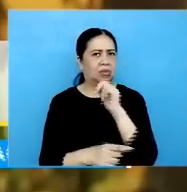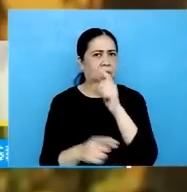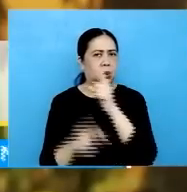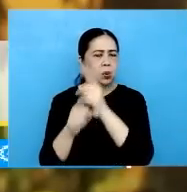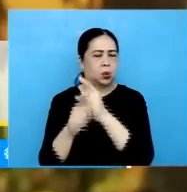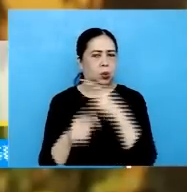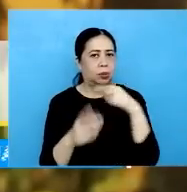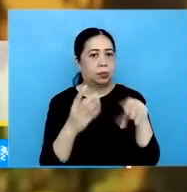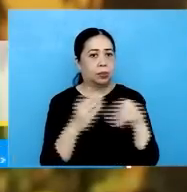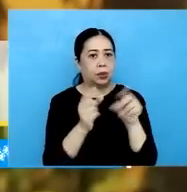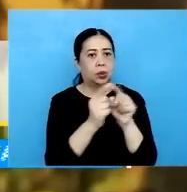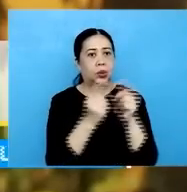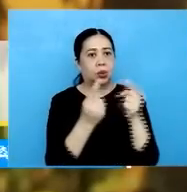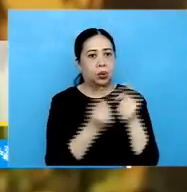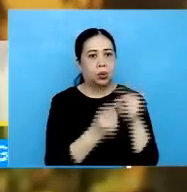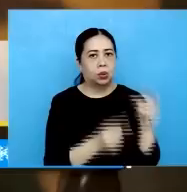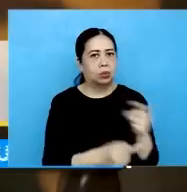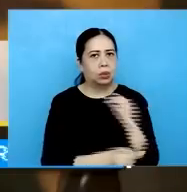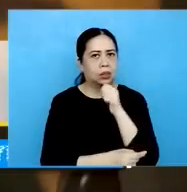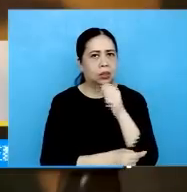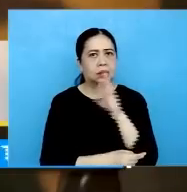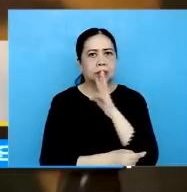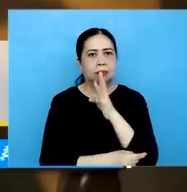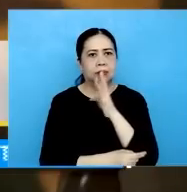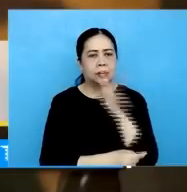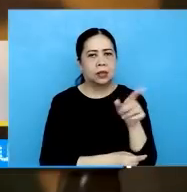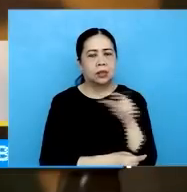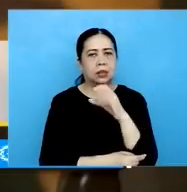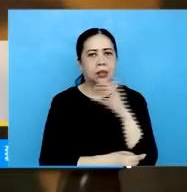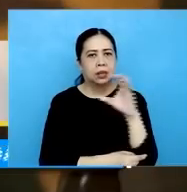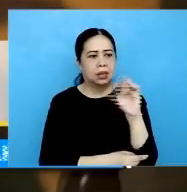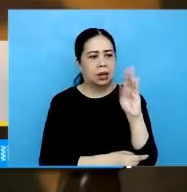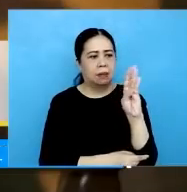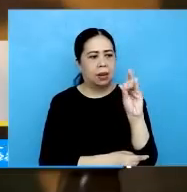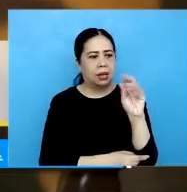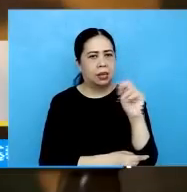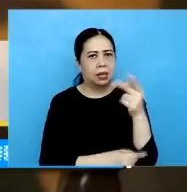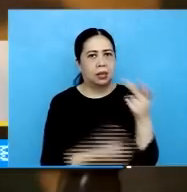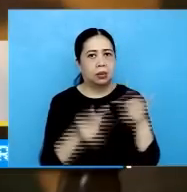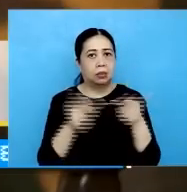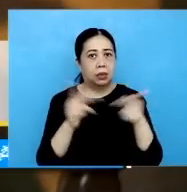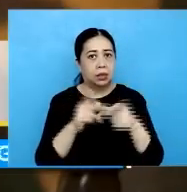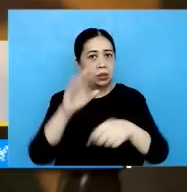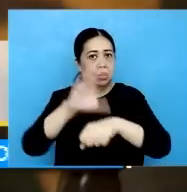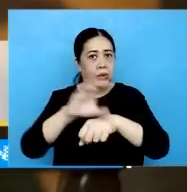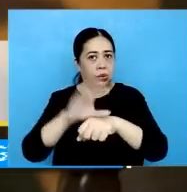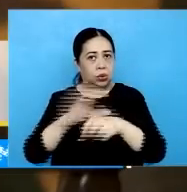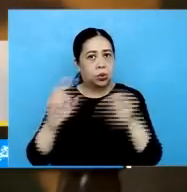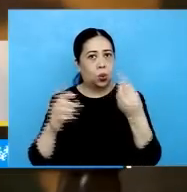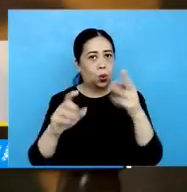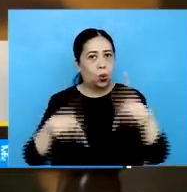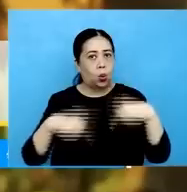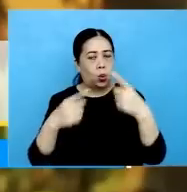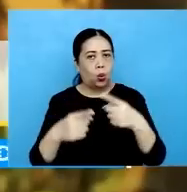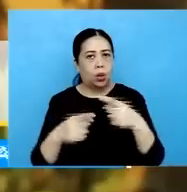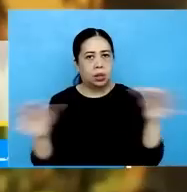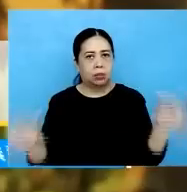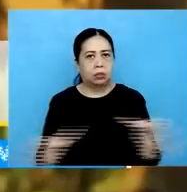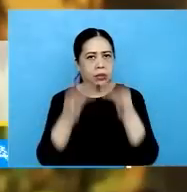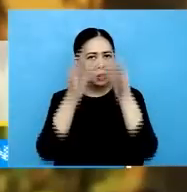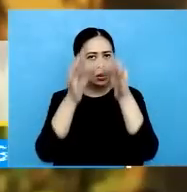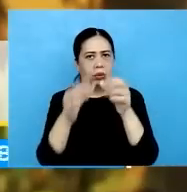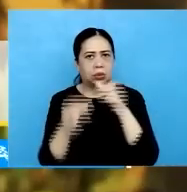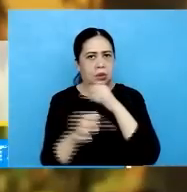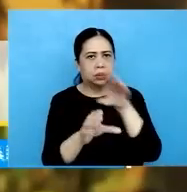ng kampo ng pari, hindi ito sinabi ni Father Cabading sa lugar ng pagsamba o habang nagmimisa. Kaya hindi ito pasok